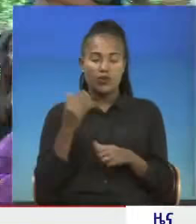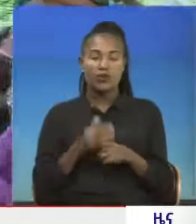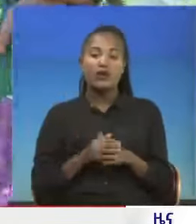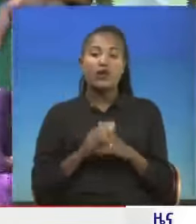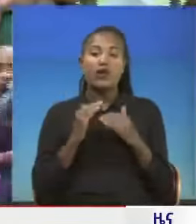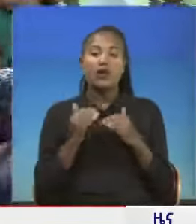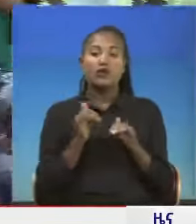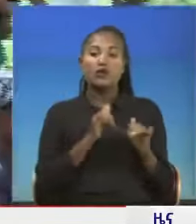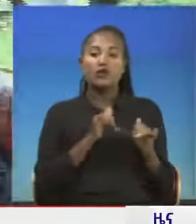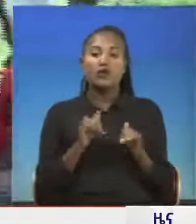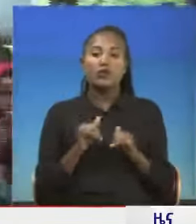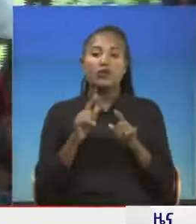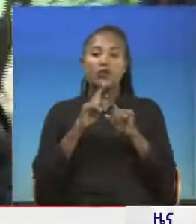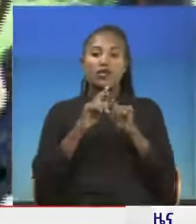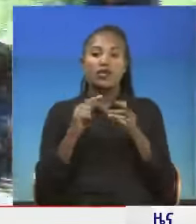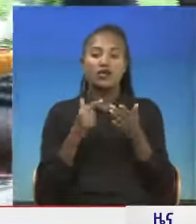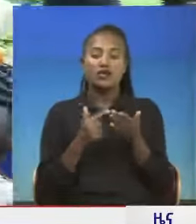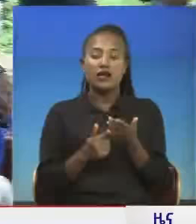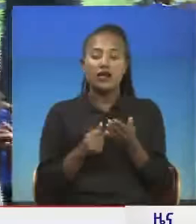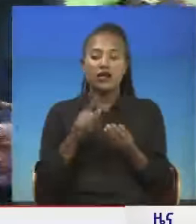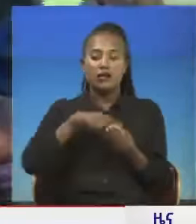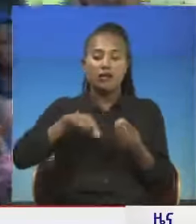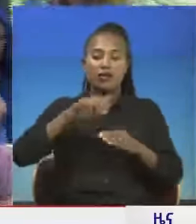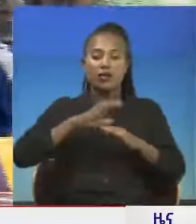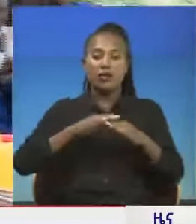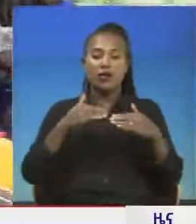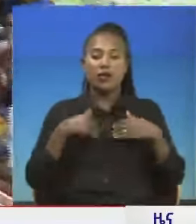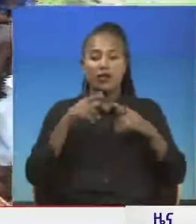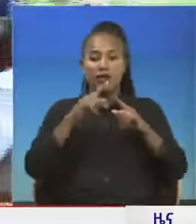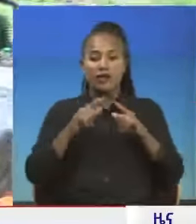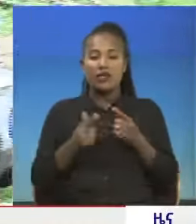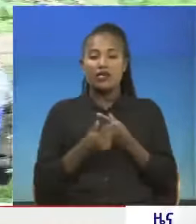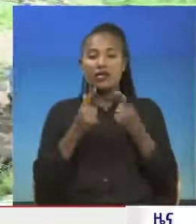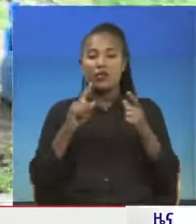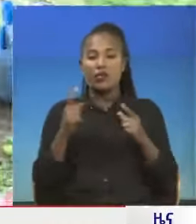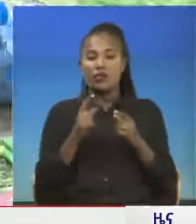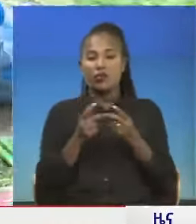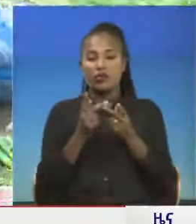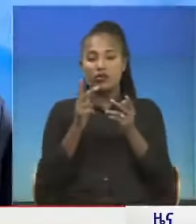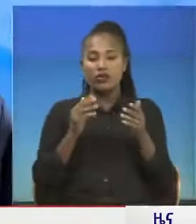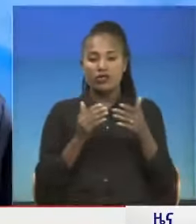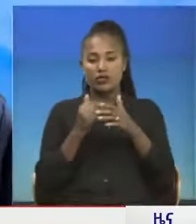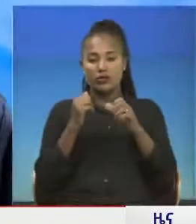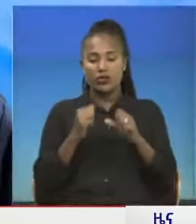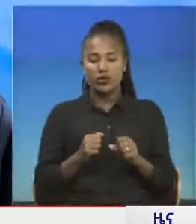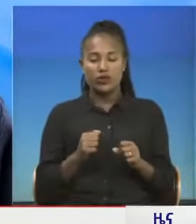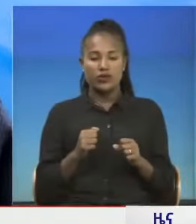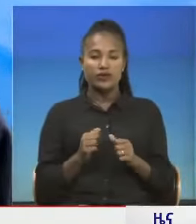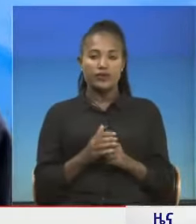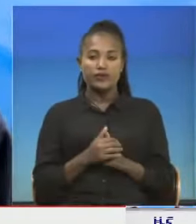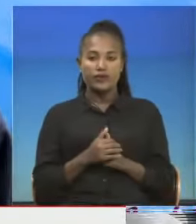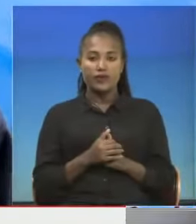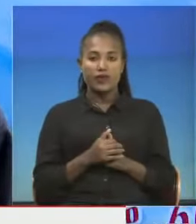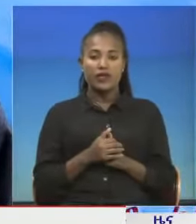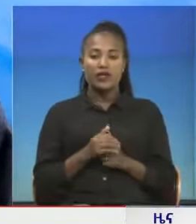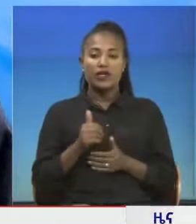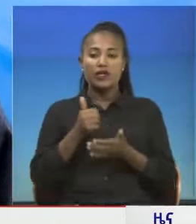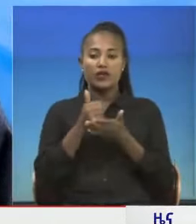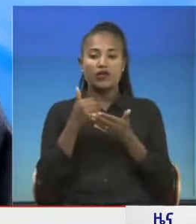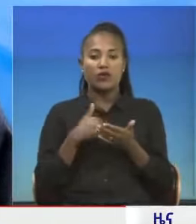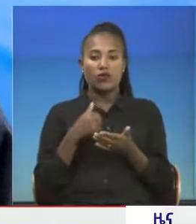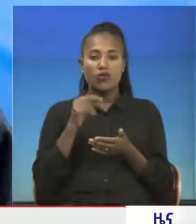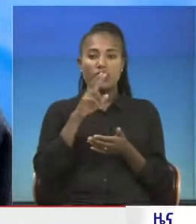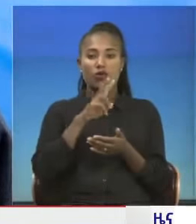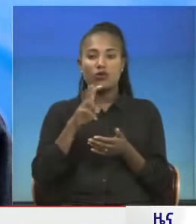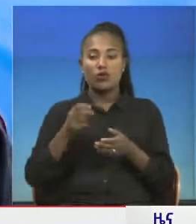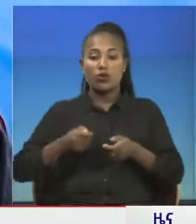የነበሩት። አሁን ደግሞ በተለይ ዛ አካባቢው ላይ ላሉ በተለይ ነጻ ወደ ሆኑ አካባቢዎች ሊደርስ የሚችል ነው እየደገፉ ያሉት